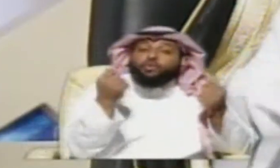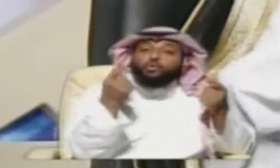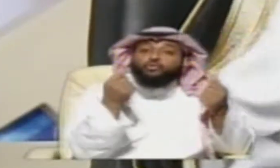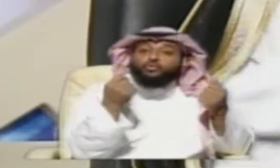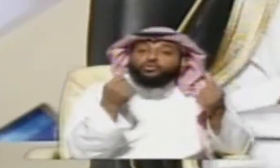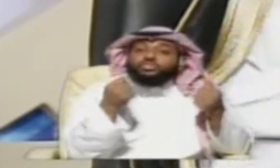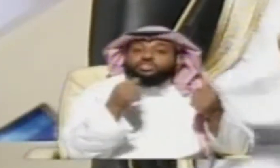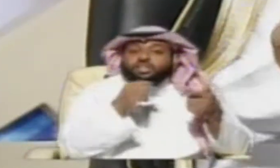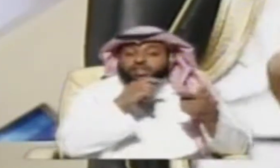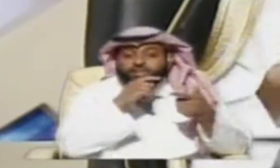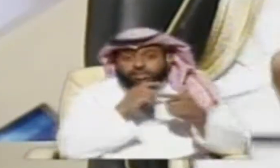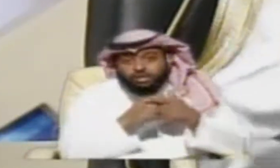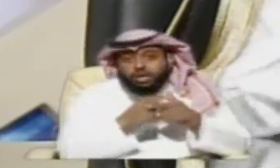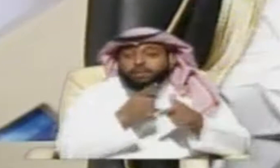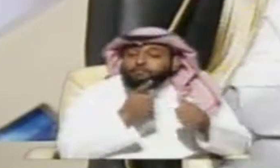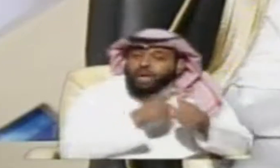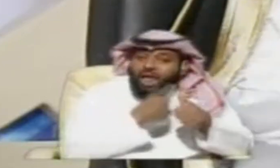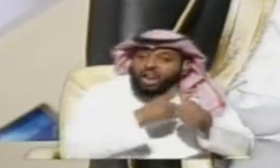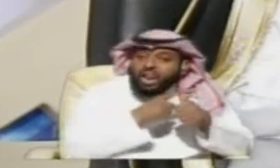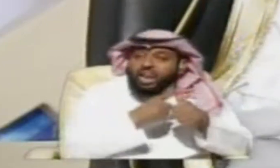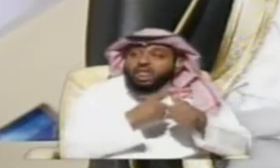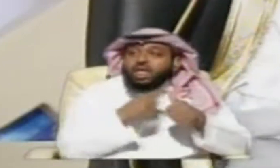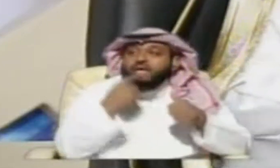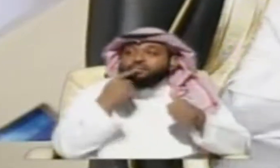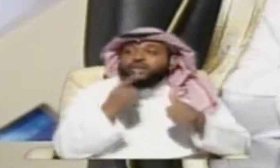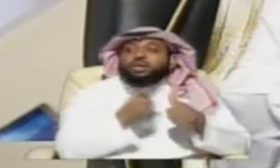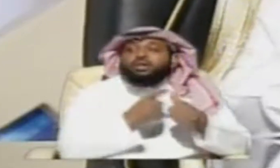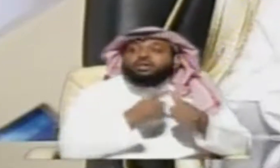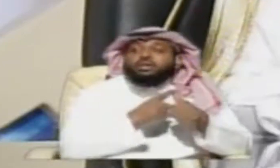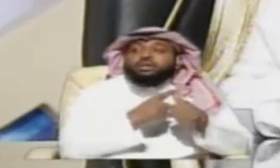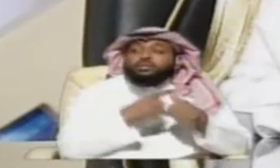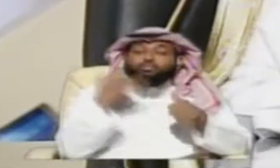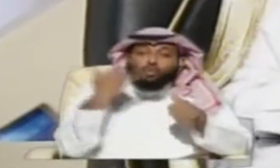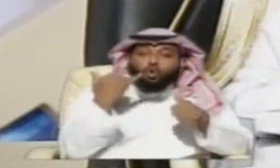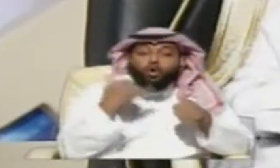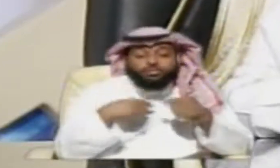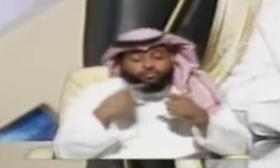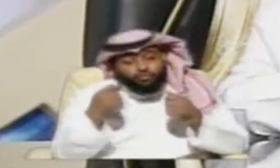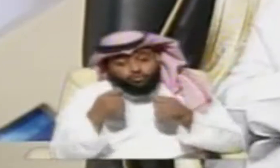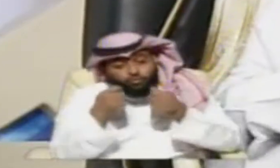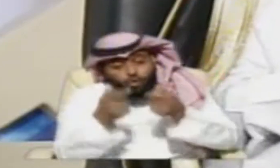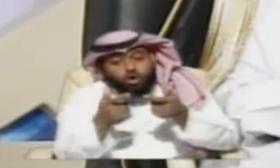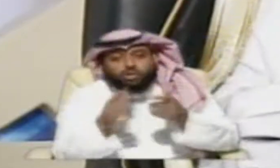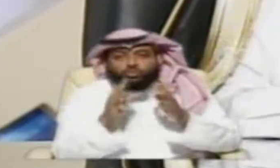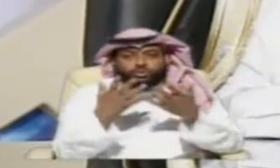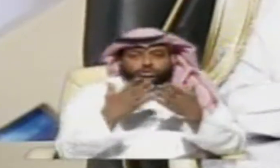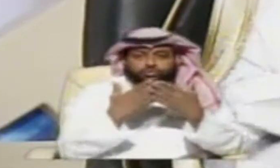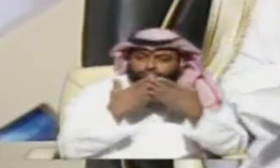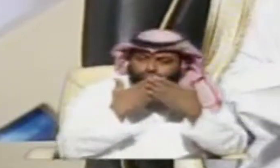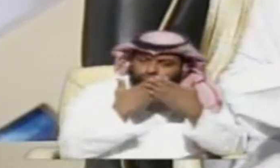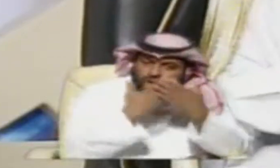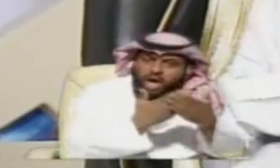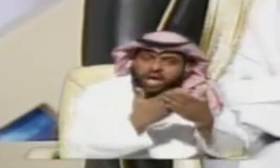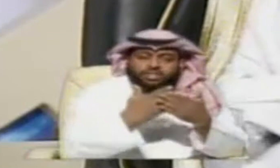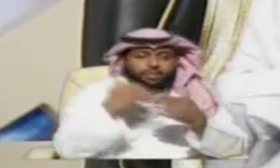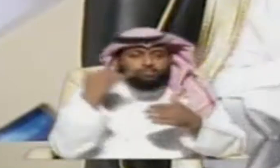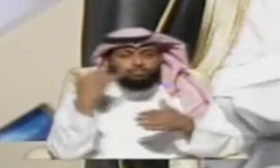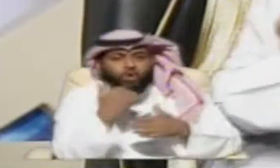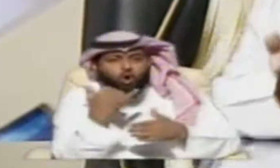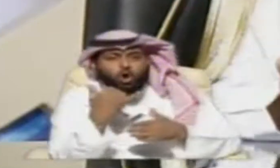بالنفس، فمن الممكن أن نعطيهم الأموال ليدافعوا بها عن أنفسهم، ليدافعوا بها عن حرماتهم، ليدافعوا بها